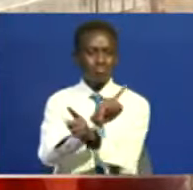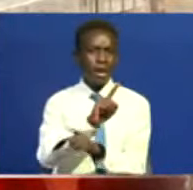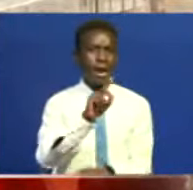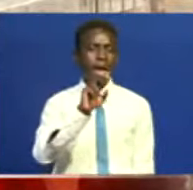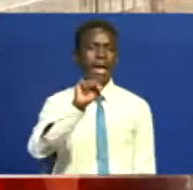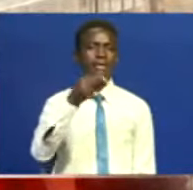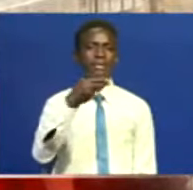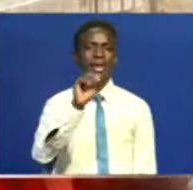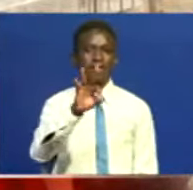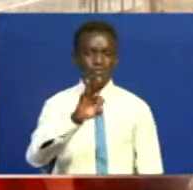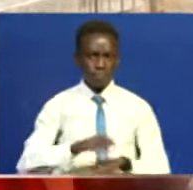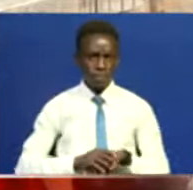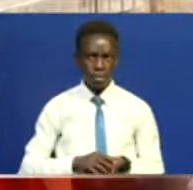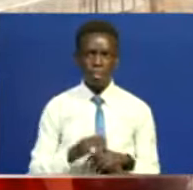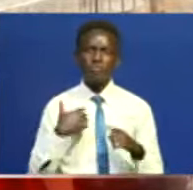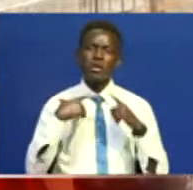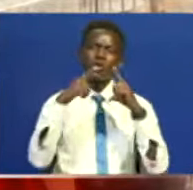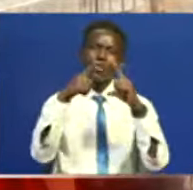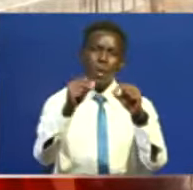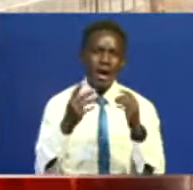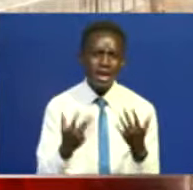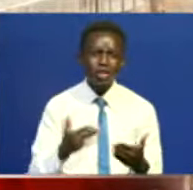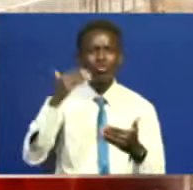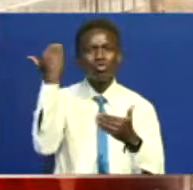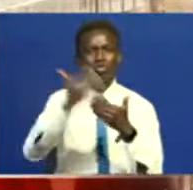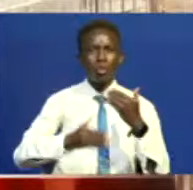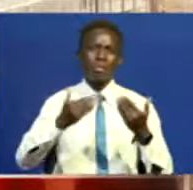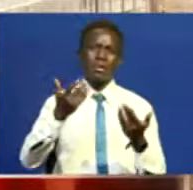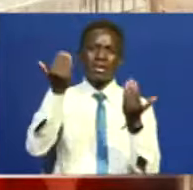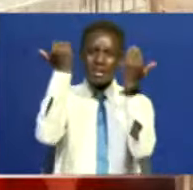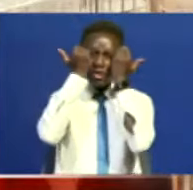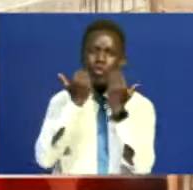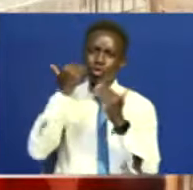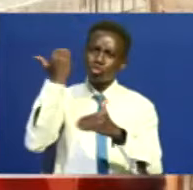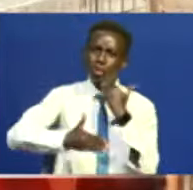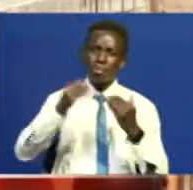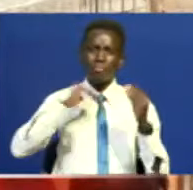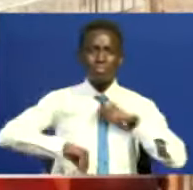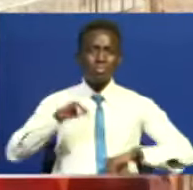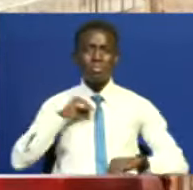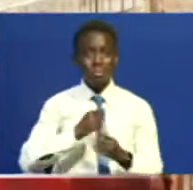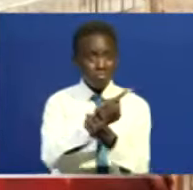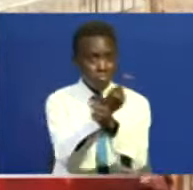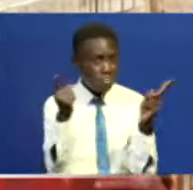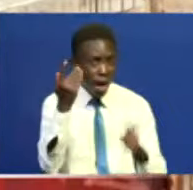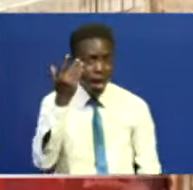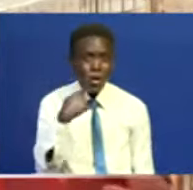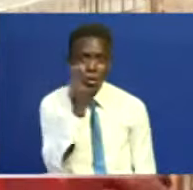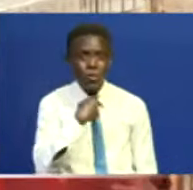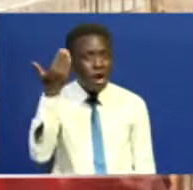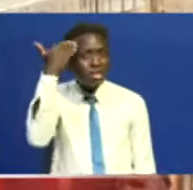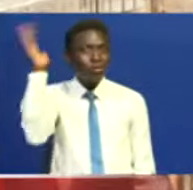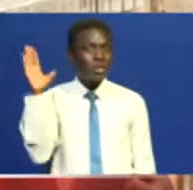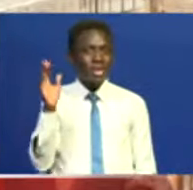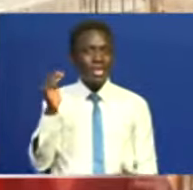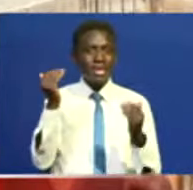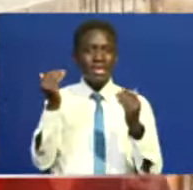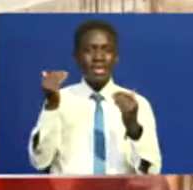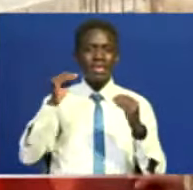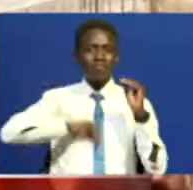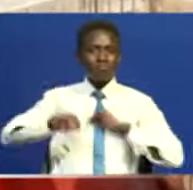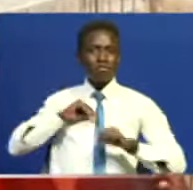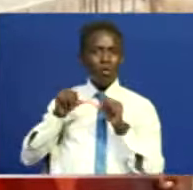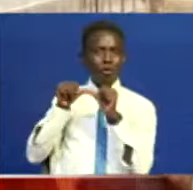kwenye mahakama zetu. Nani ajui hapa kuna ufisadi inaendelea mahakamani? Sio kama tunaelewana?